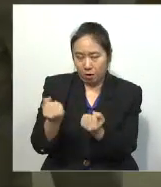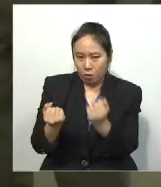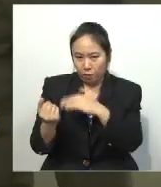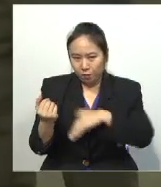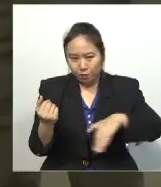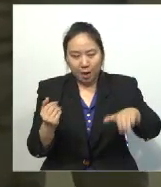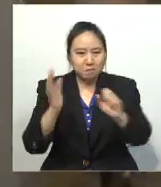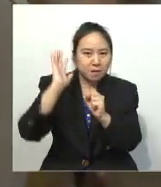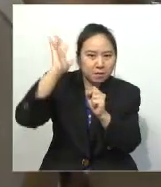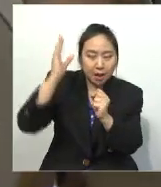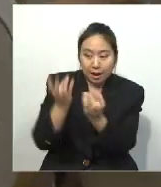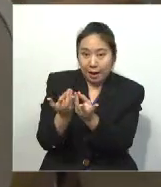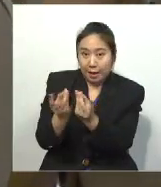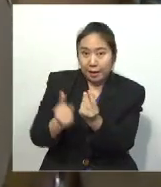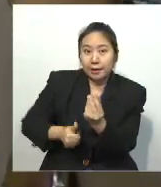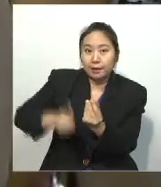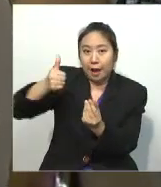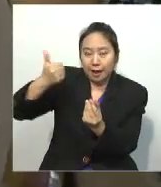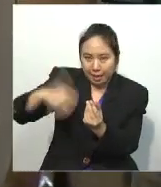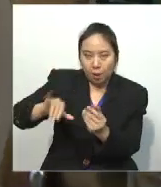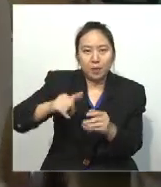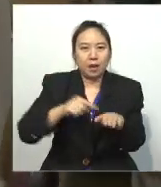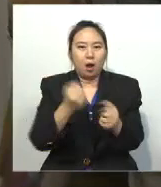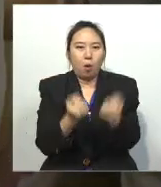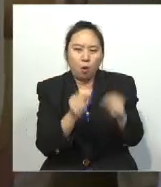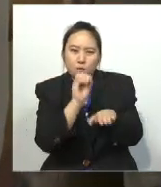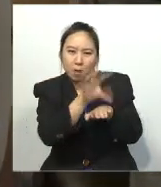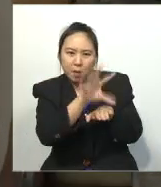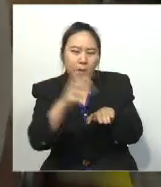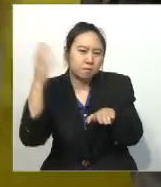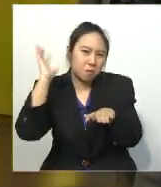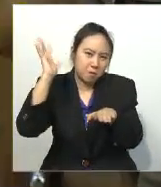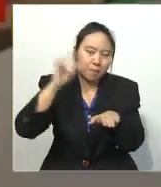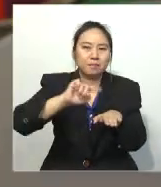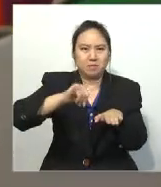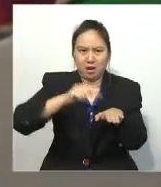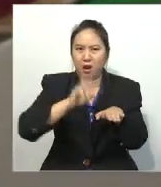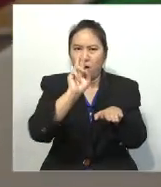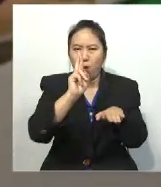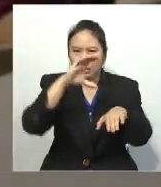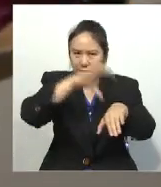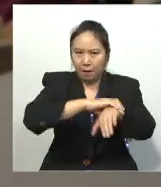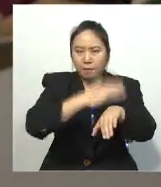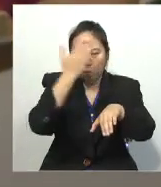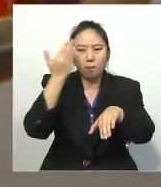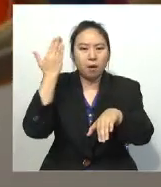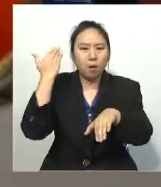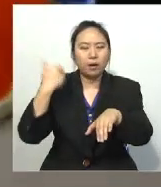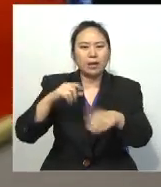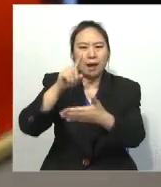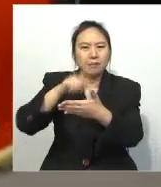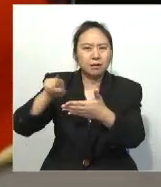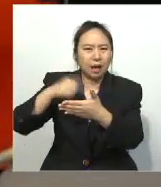นที่รับสมัครนะครับหลังได้หมายเลขผู้สมัครอาจเข้าข่ายจัดมหรสพรื่นเริงเพราะว่าศาลอุทธรณ์นั้นได้เคยให้ใบแดงในการเลือกตั้ง